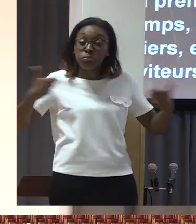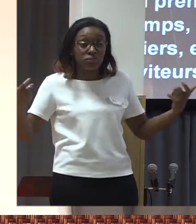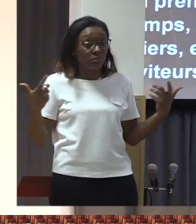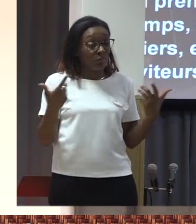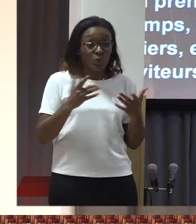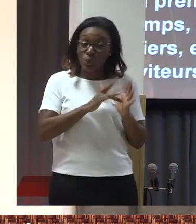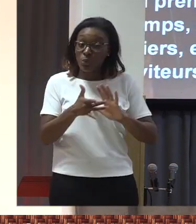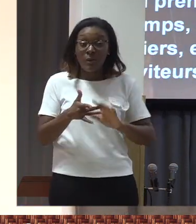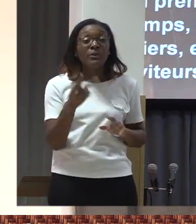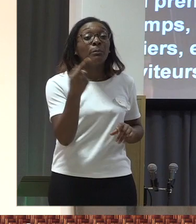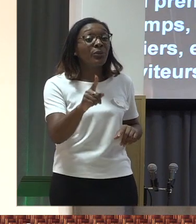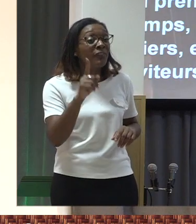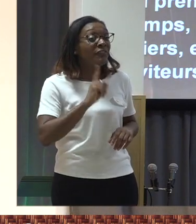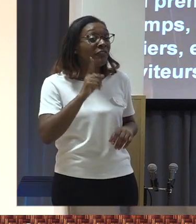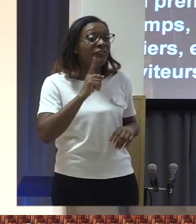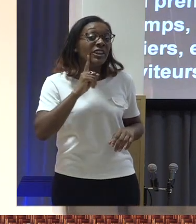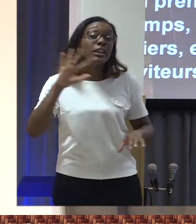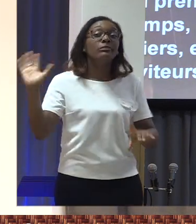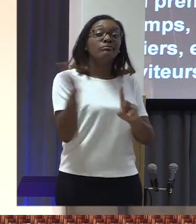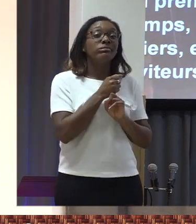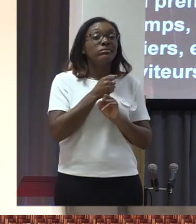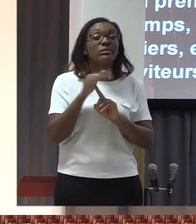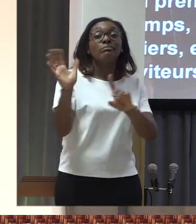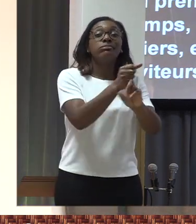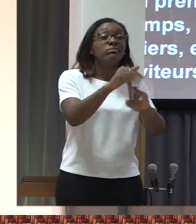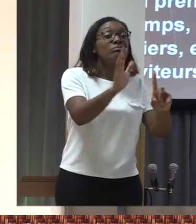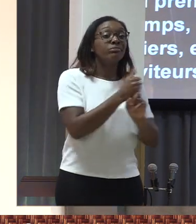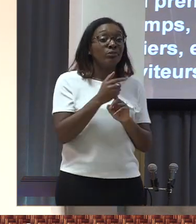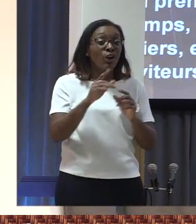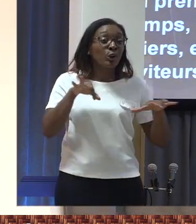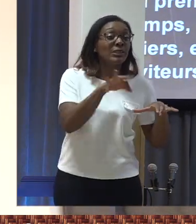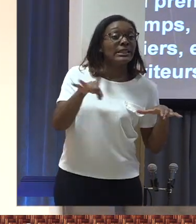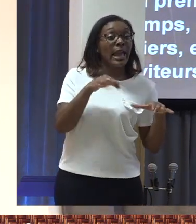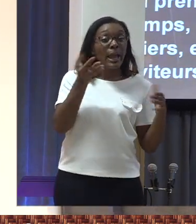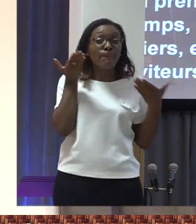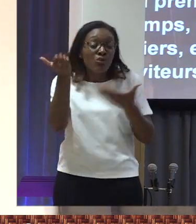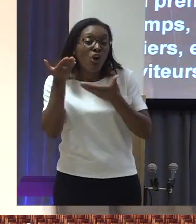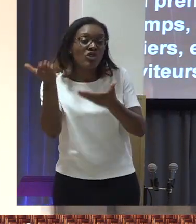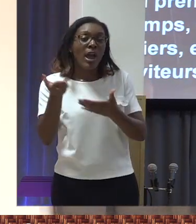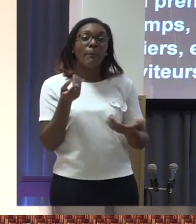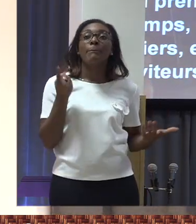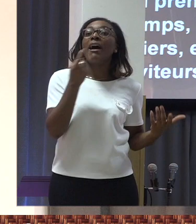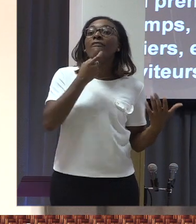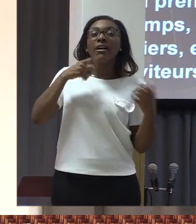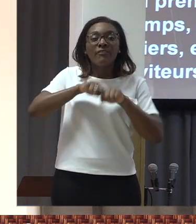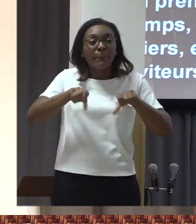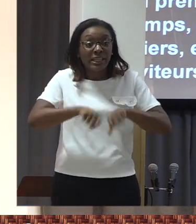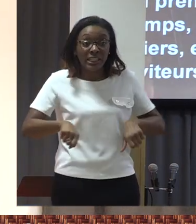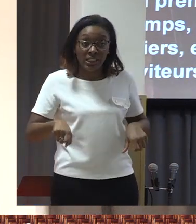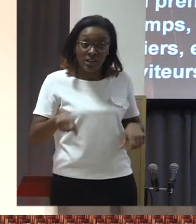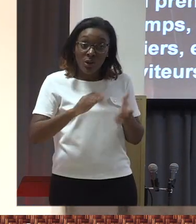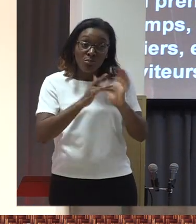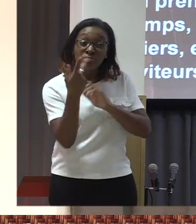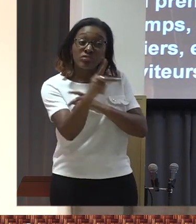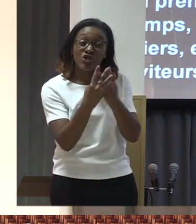Il prendra vos filles pour en faire des parfumeuses, des cuisinières et des boulangères. Il prendra la meilleure partie de vos